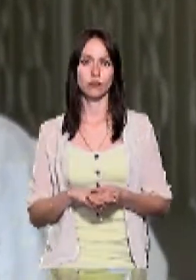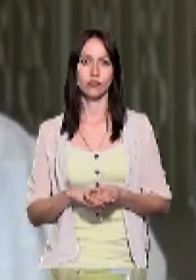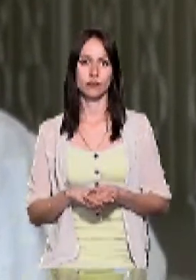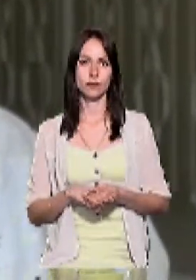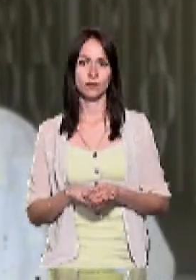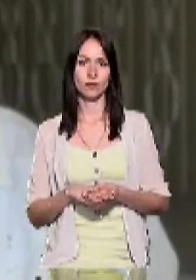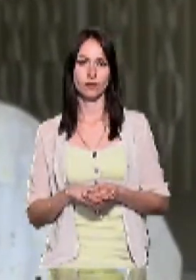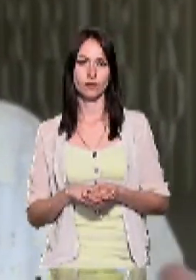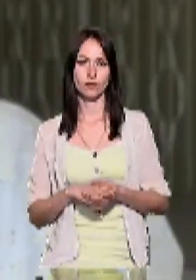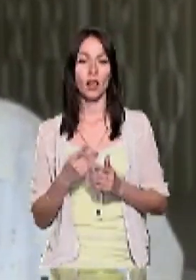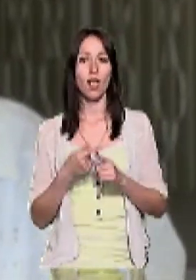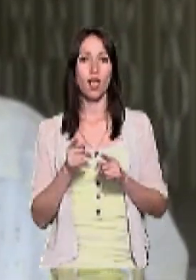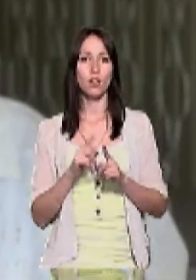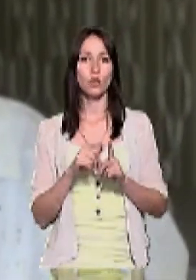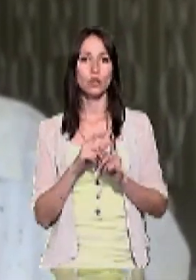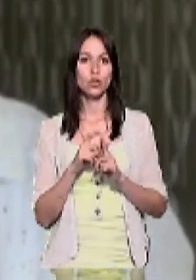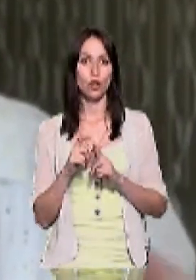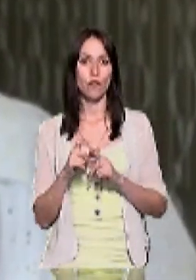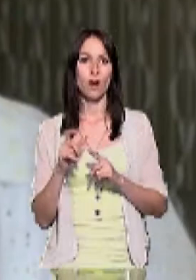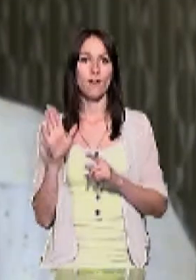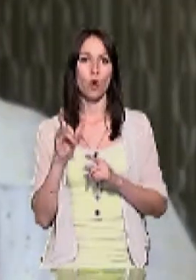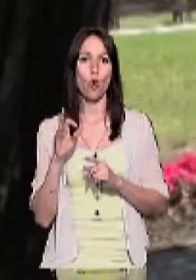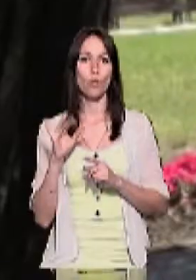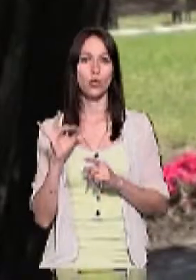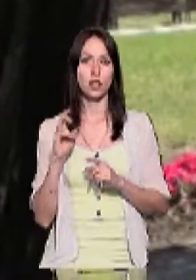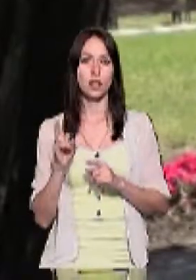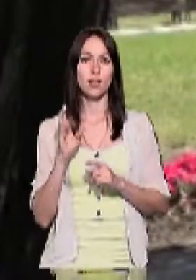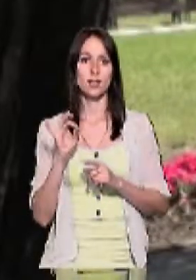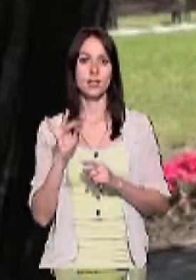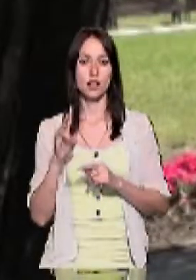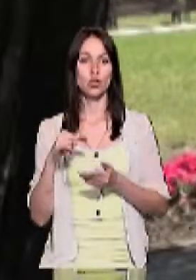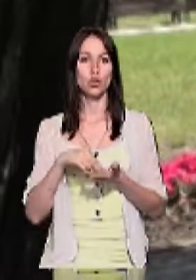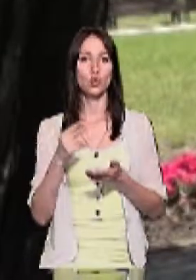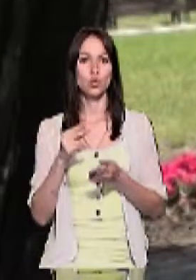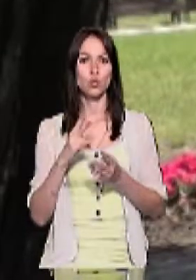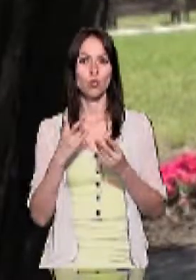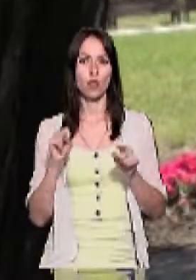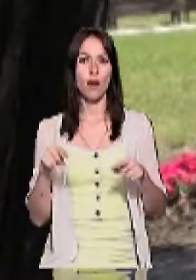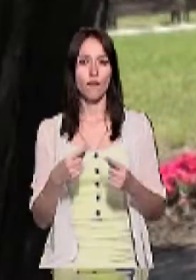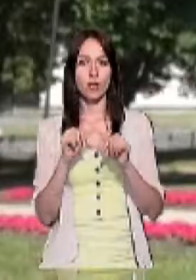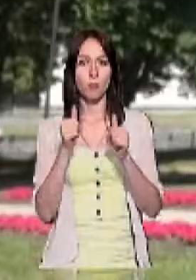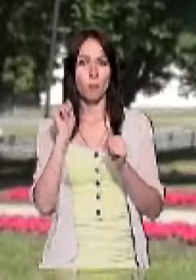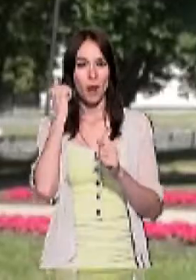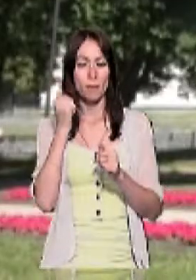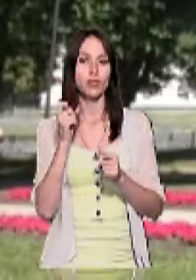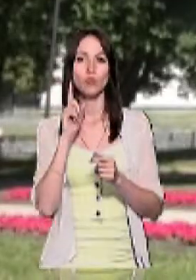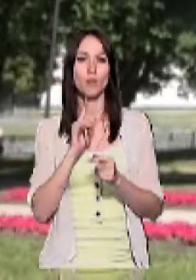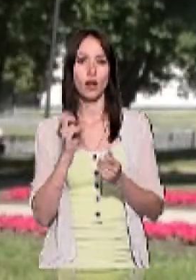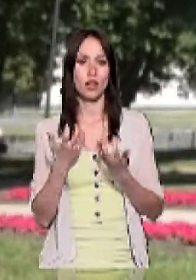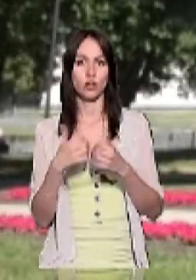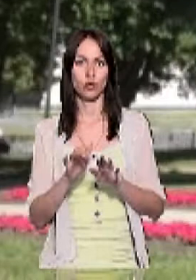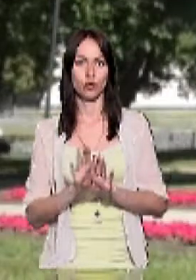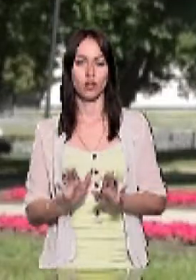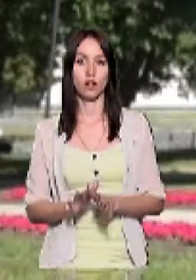встановлю пам'ятник. За словами прес-секретарки Хомутинника Катерини Сєржин, суму реставраційних робіт ще не підрахували. Світлана Стеценко та